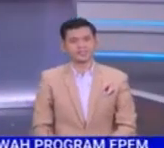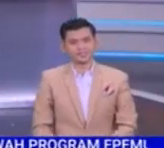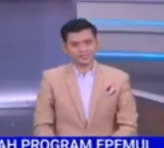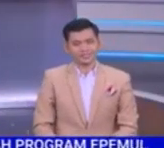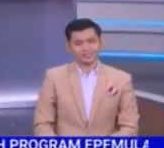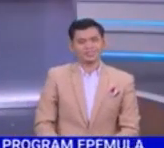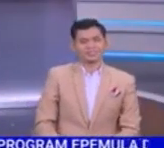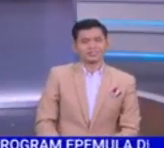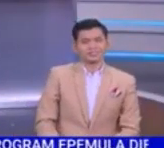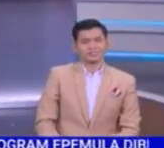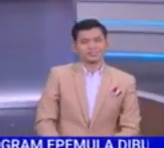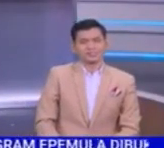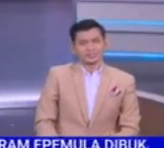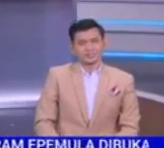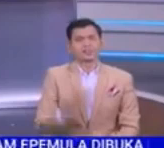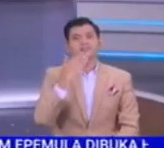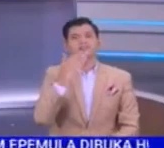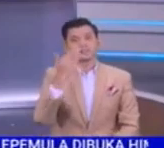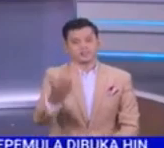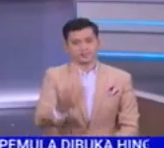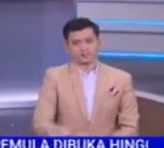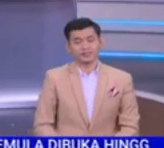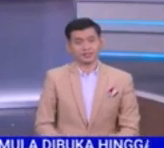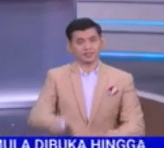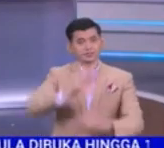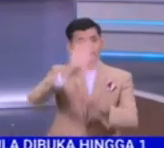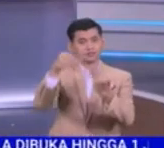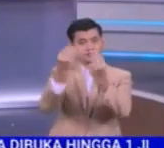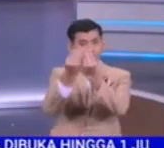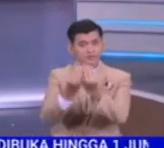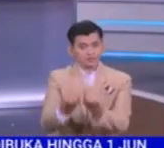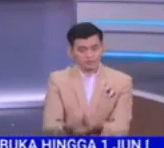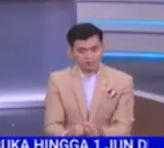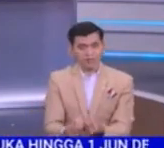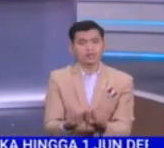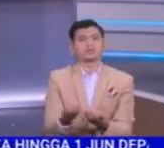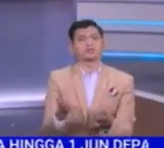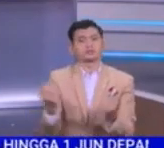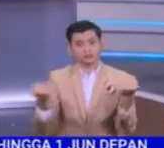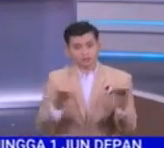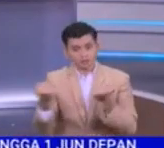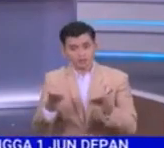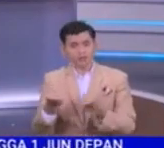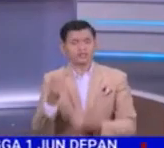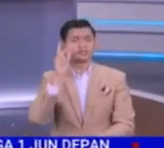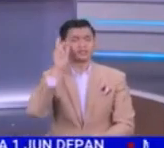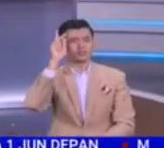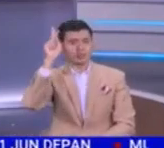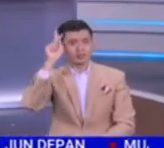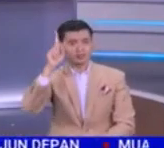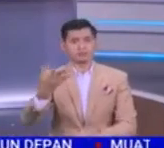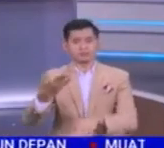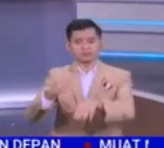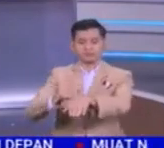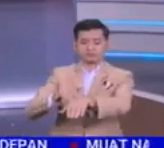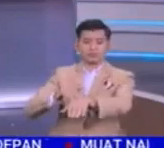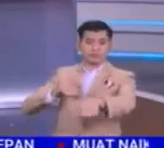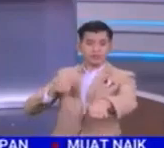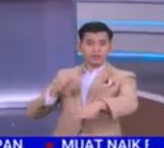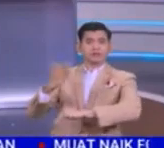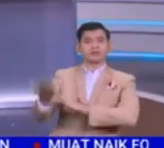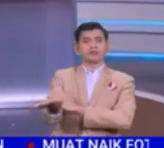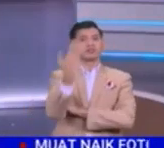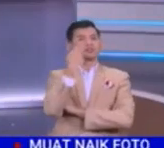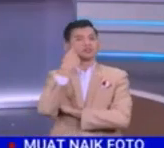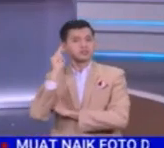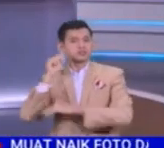Adliah langsung dari Plaza Tol Gombak. Terima kasih. Angka kenderaan yang berada di Kelantan pula dilaporkan meningkat sejak pagi tadi. Kenderaan mula